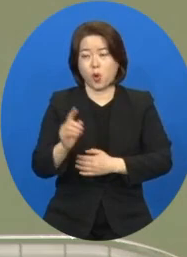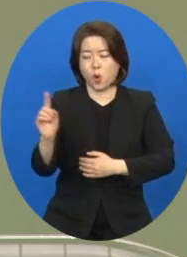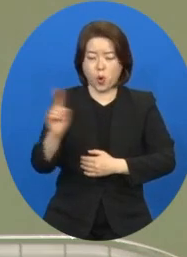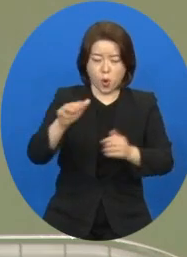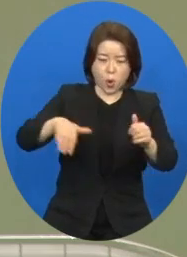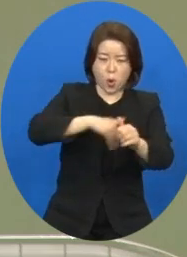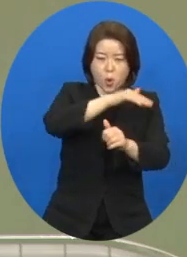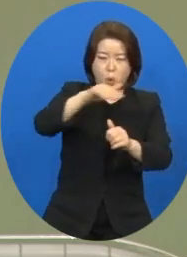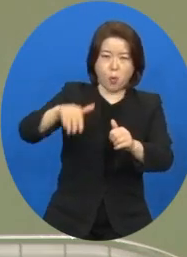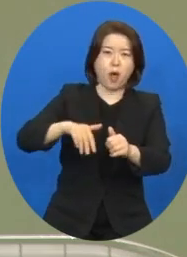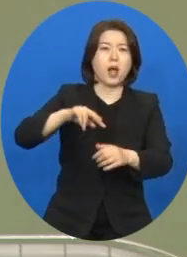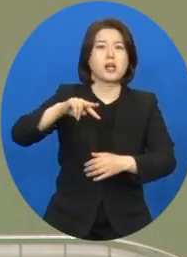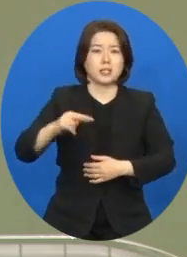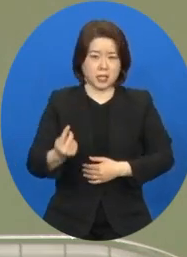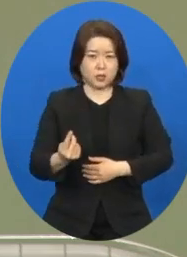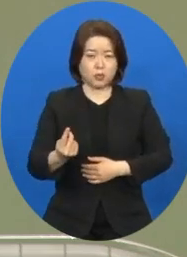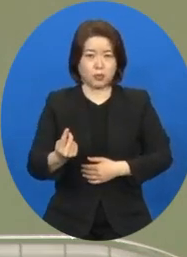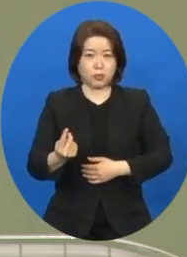처지에서도